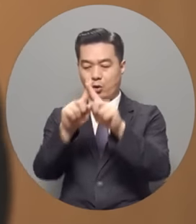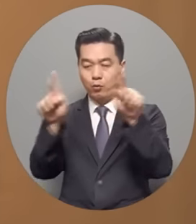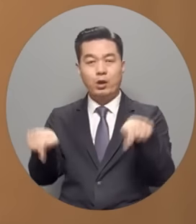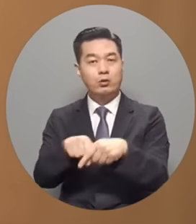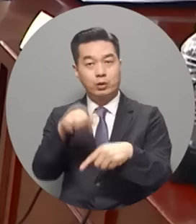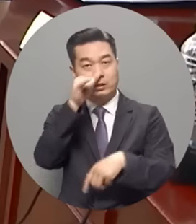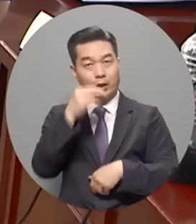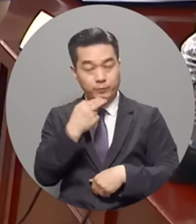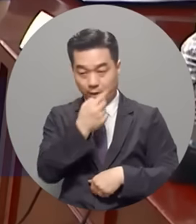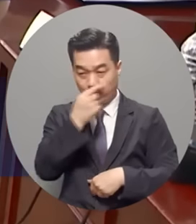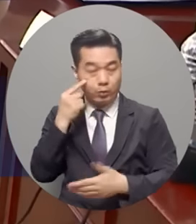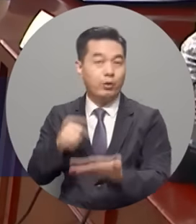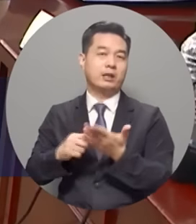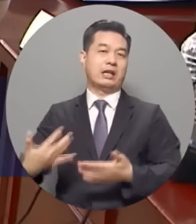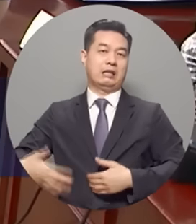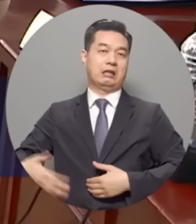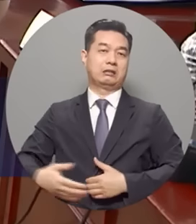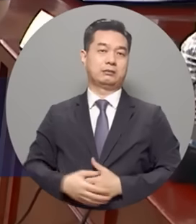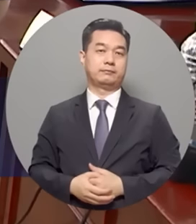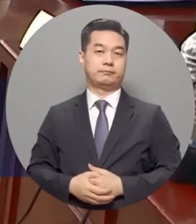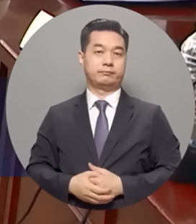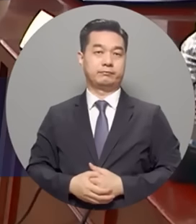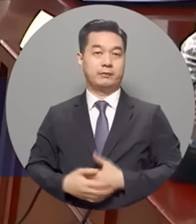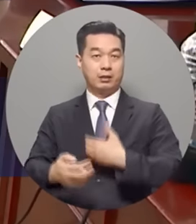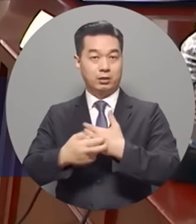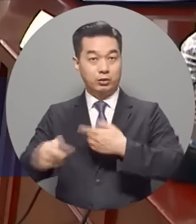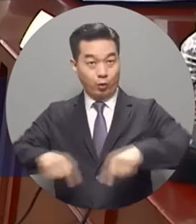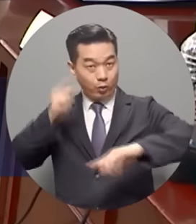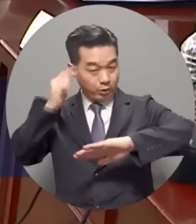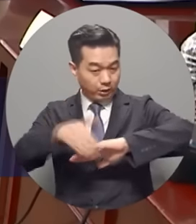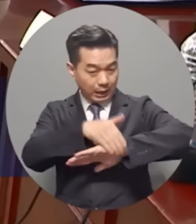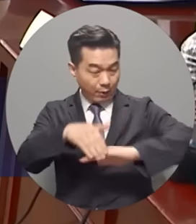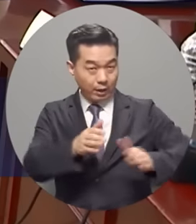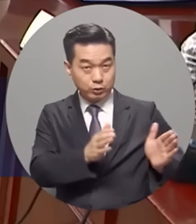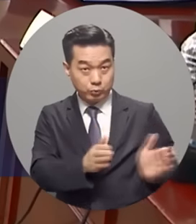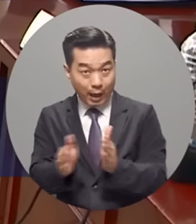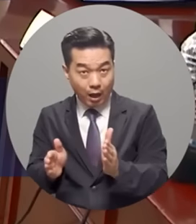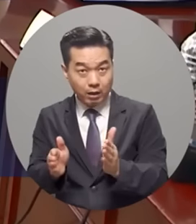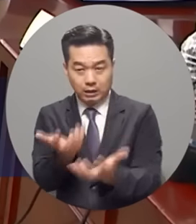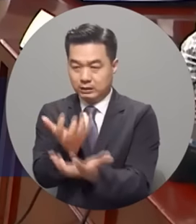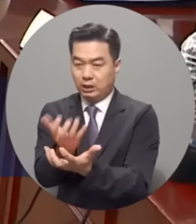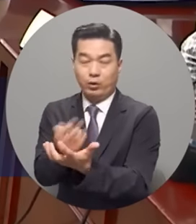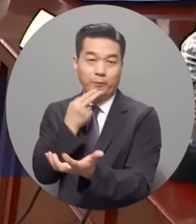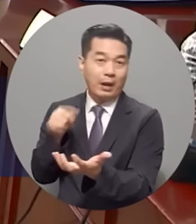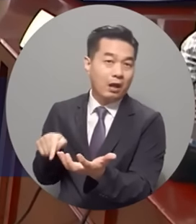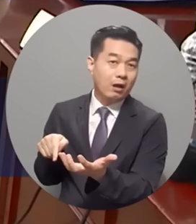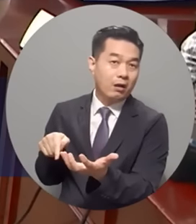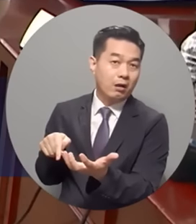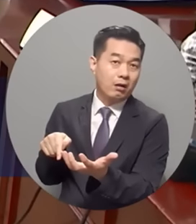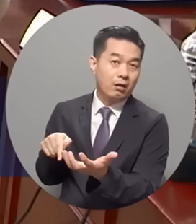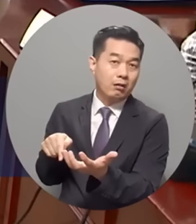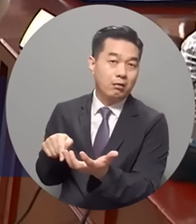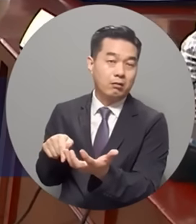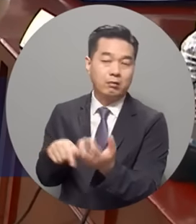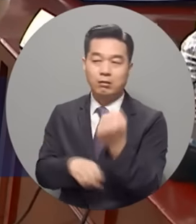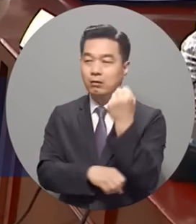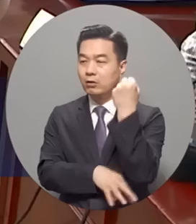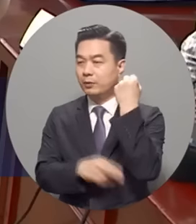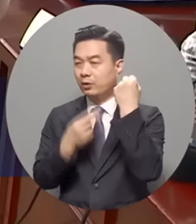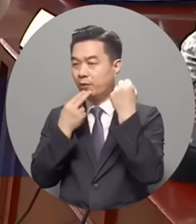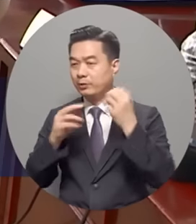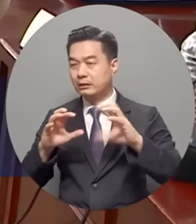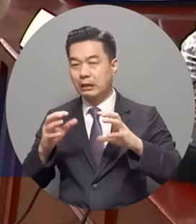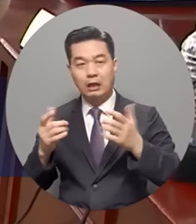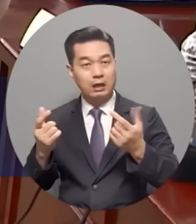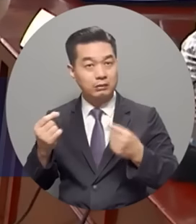않았습니다 의료 계획을 세우는데 어떻게 자료조차 존재하지 않는다 이건 무슨 근본없는 나라를